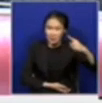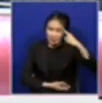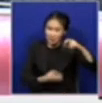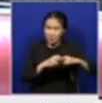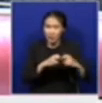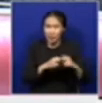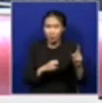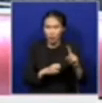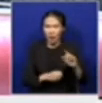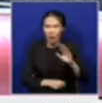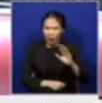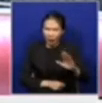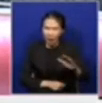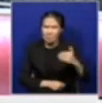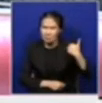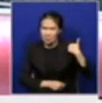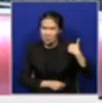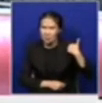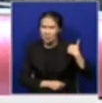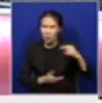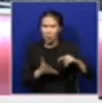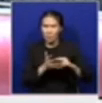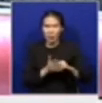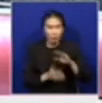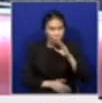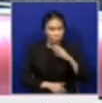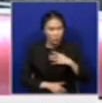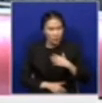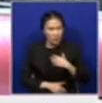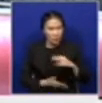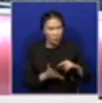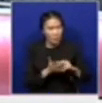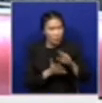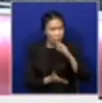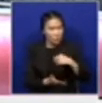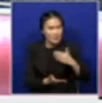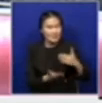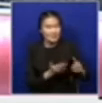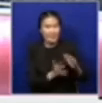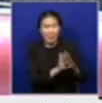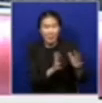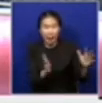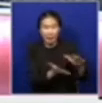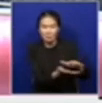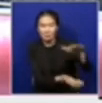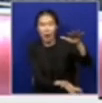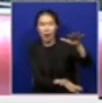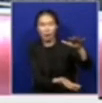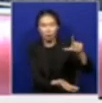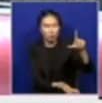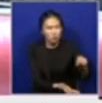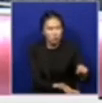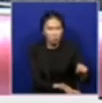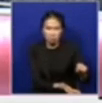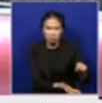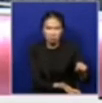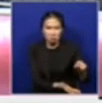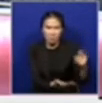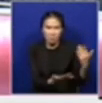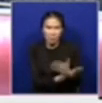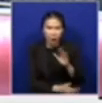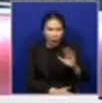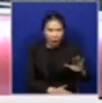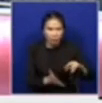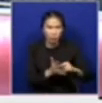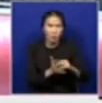อห้ามต่อรองราคายาคือห้ามต่อรองกับยาต่างชาติให้มีราคาที่ถู